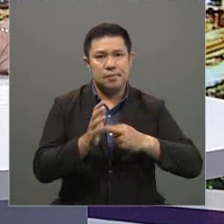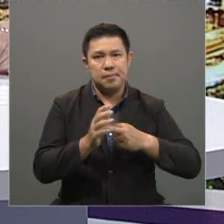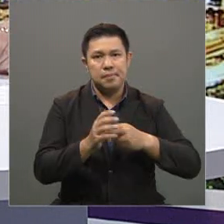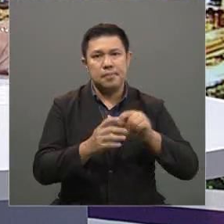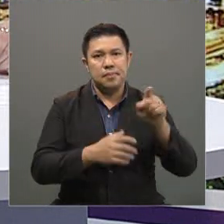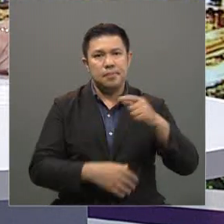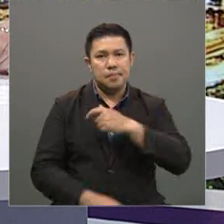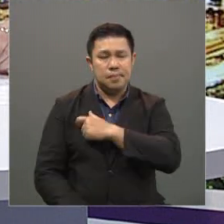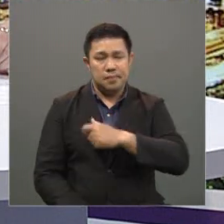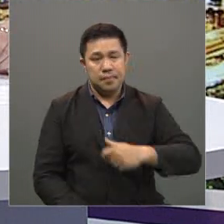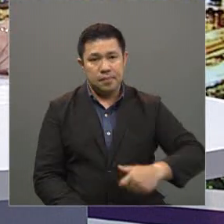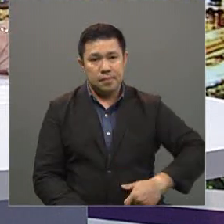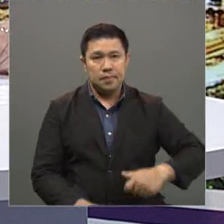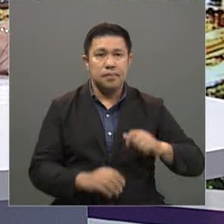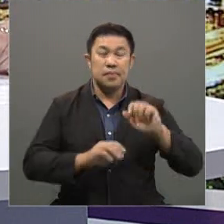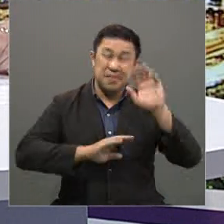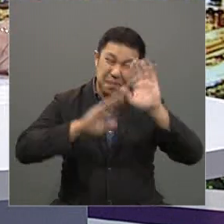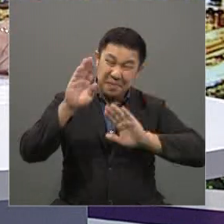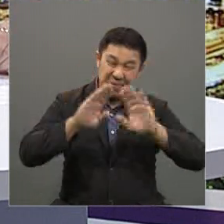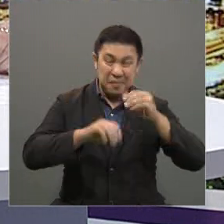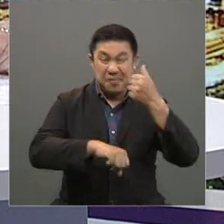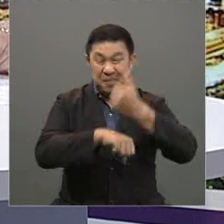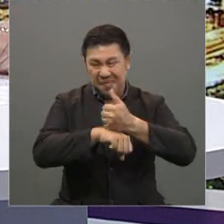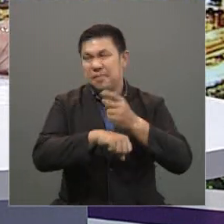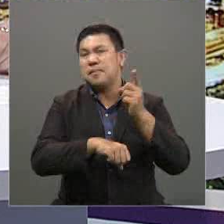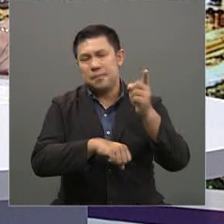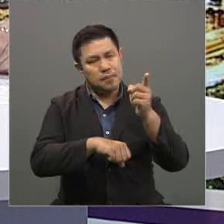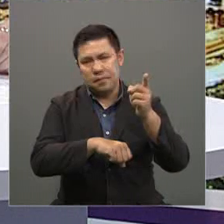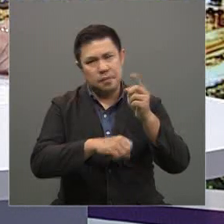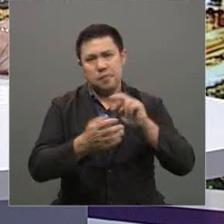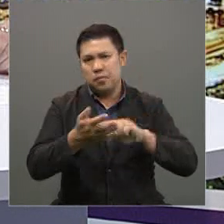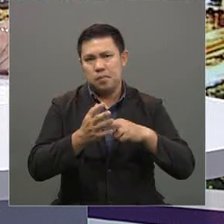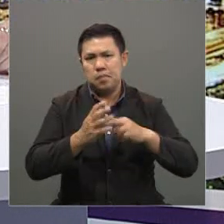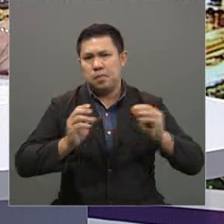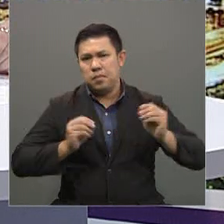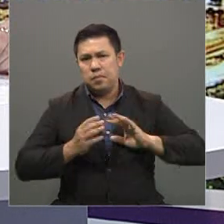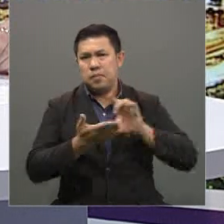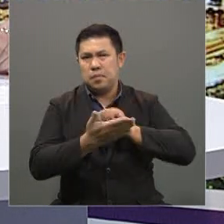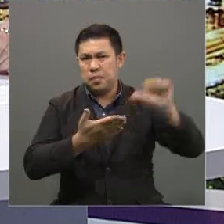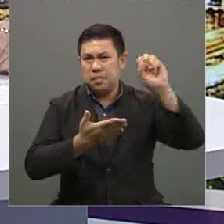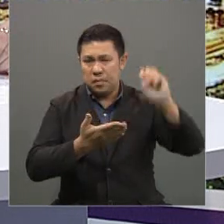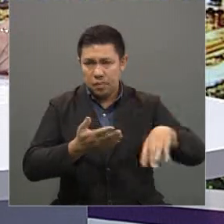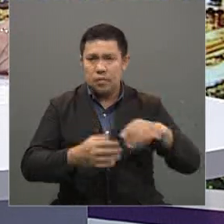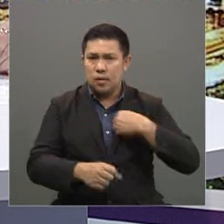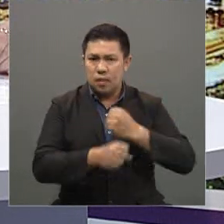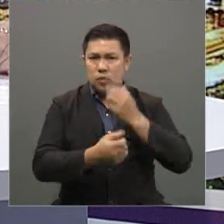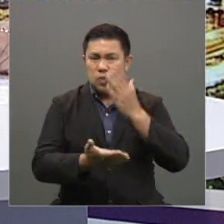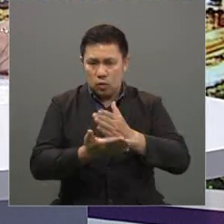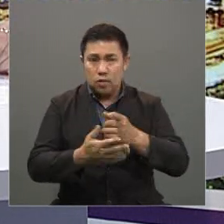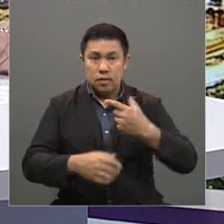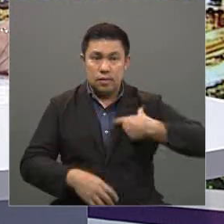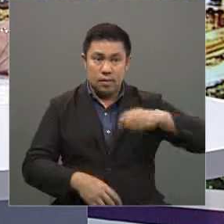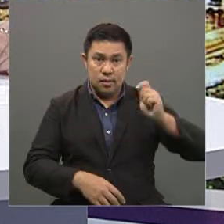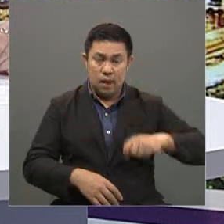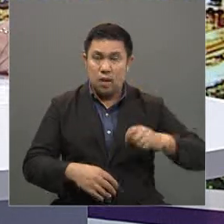ปกครองในระบอบประชาธิปไตยอันมีพระมหากษัตริย์ทรงเป็นประมุขแล้วก็ให้หยุดการกระทำถ้าเราจำกันได้นะคะหลังจากที่ศาลรัฐธรรมนูญมีคำ